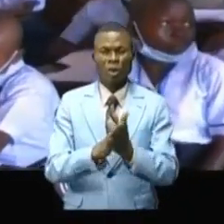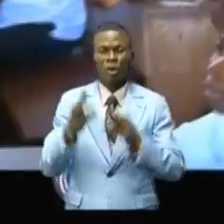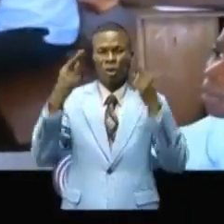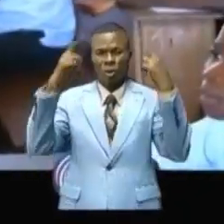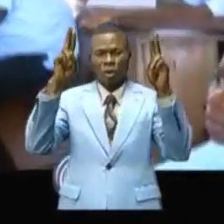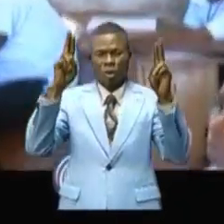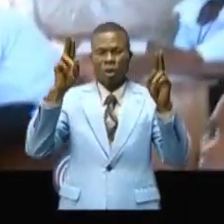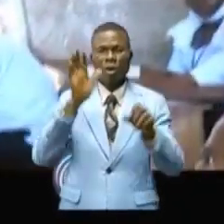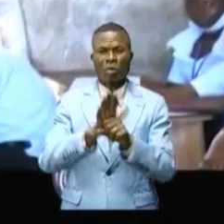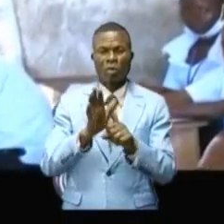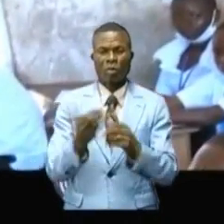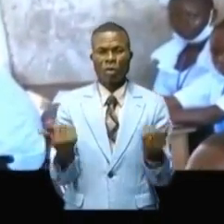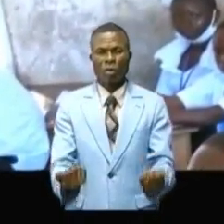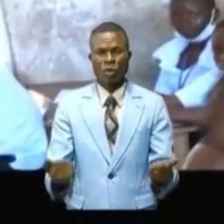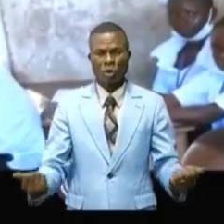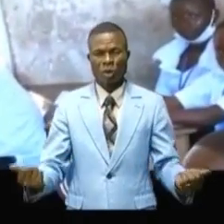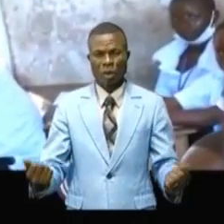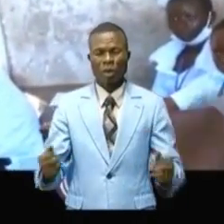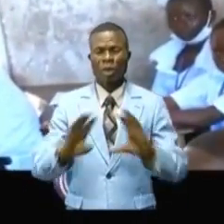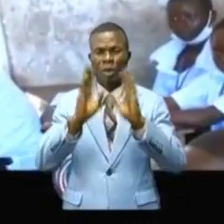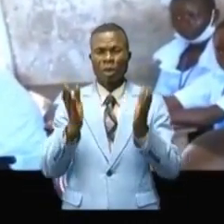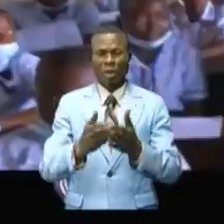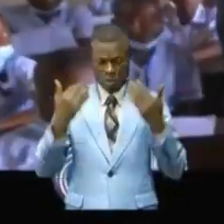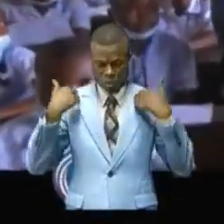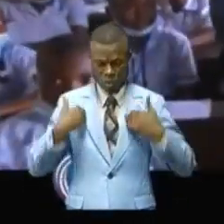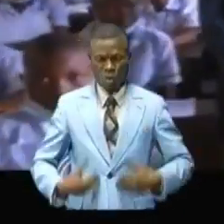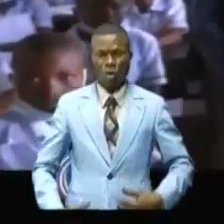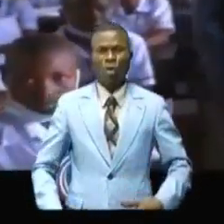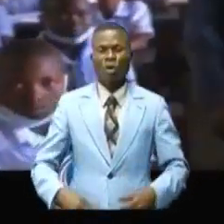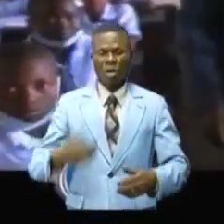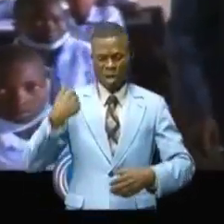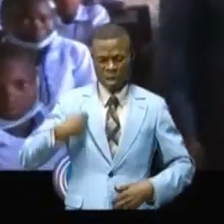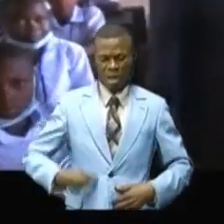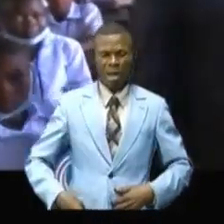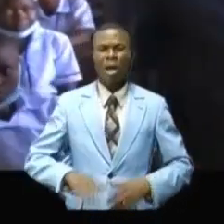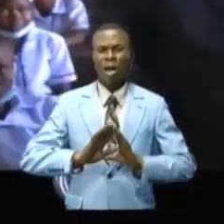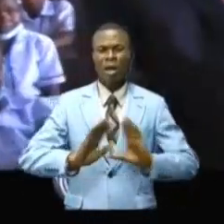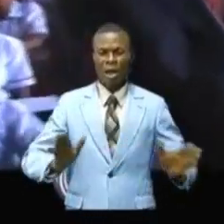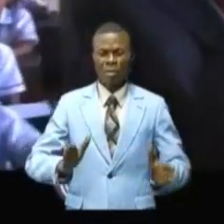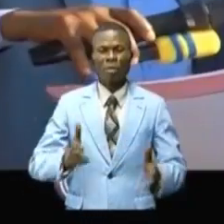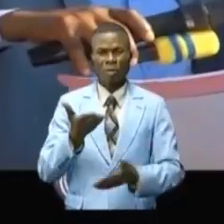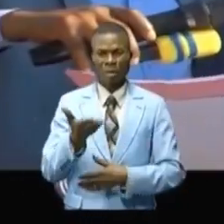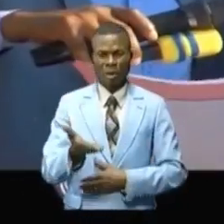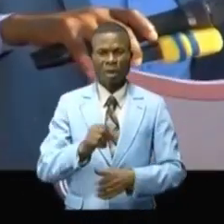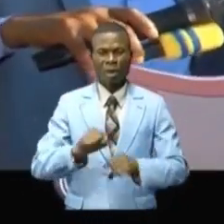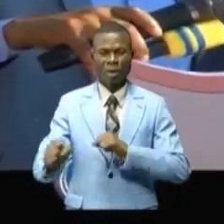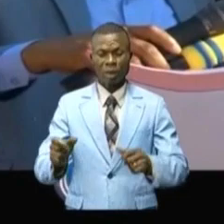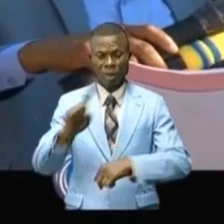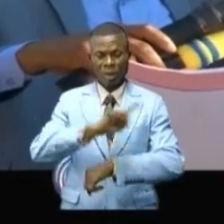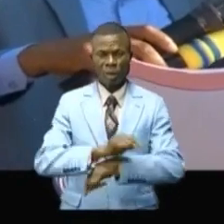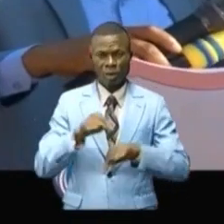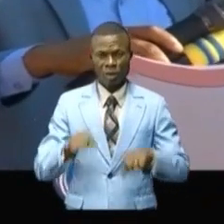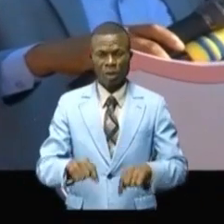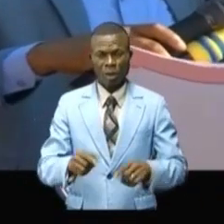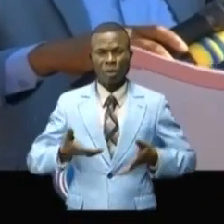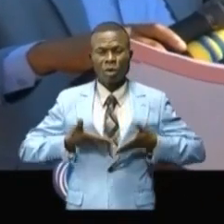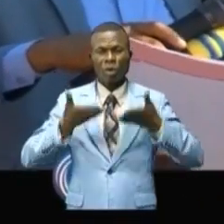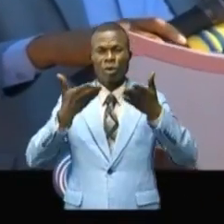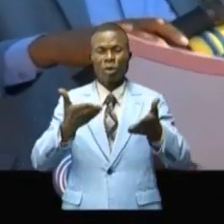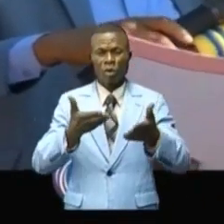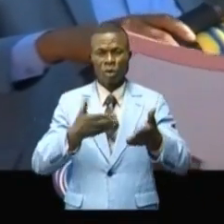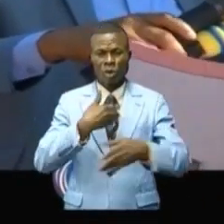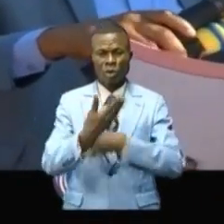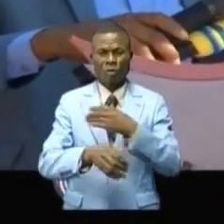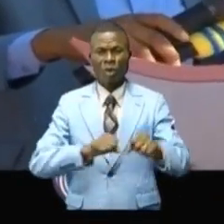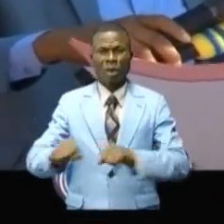et réussite aux jeunes enfants, tous des blancs vêtus, prêts à prouver de quoi ils sont capables. Ces jours consacrés à la passation